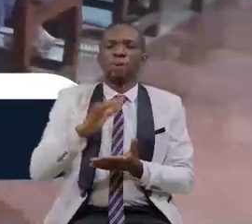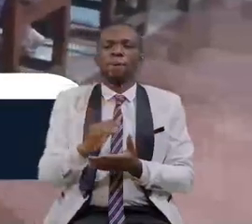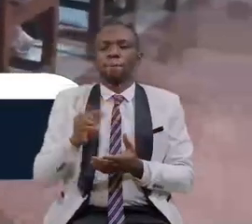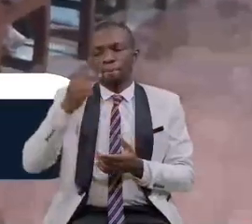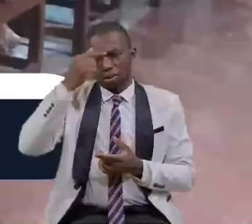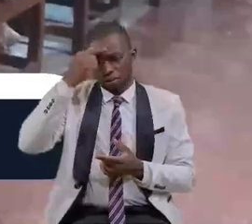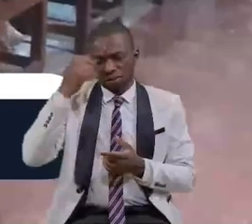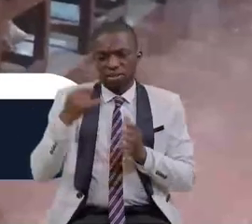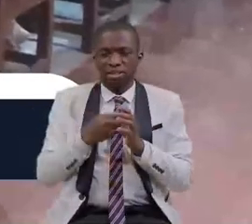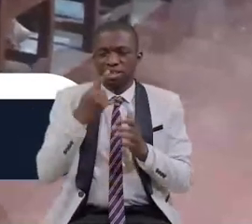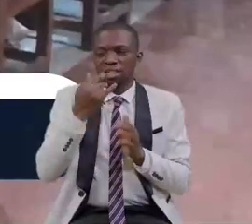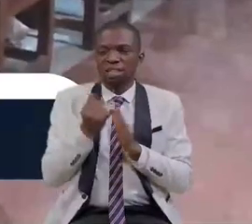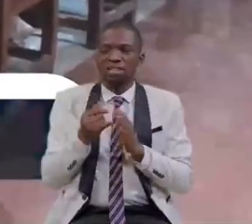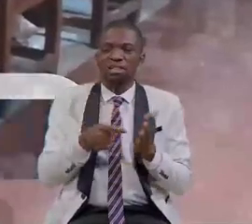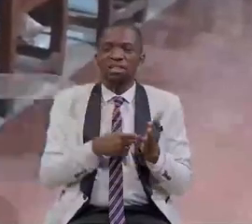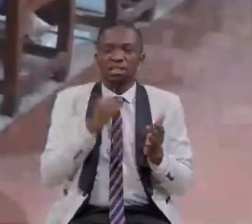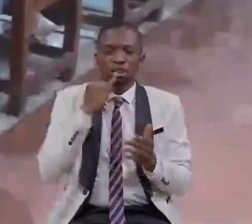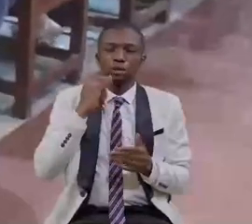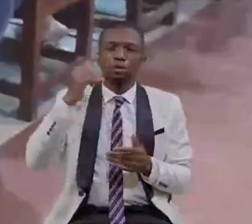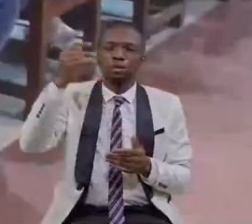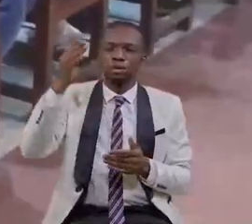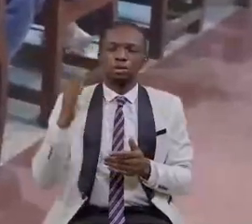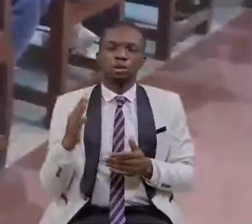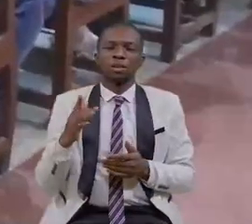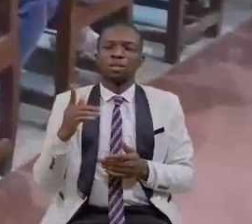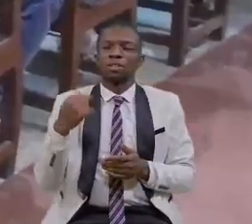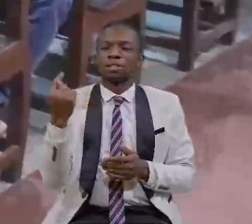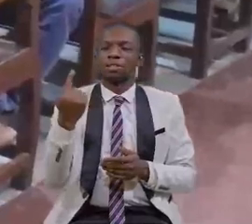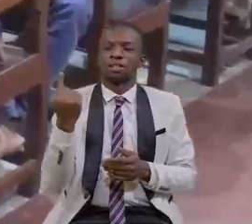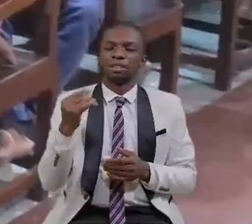Parce que c'est Dieu maintenant. C'est le Dieu éternel.